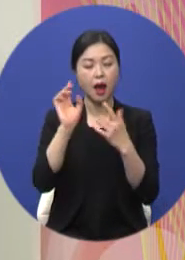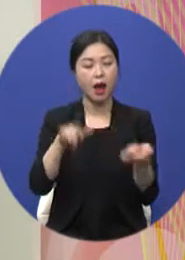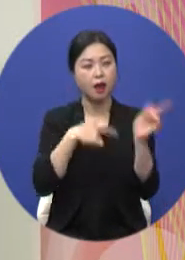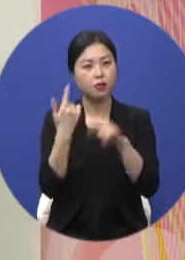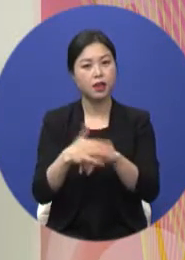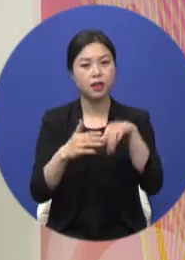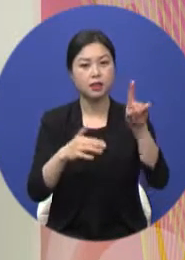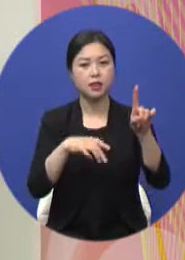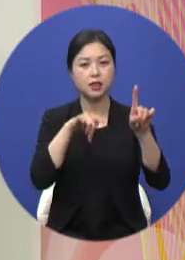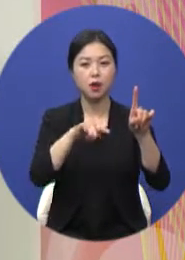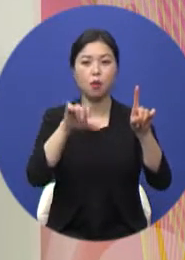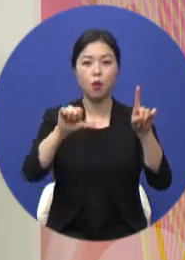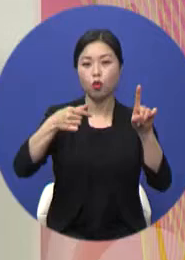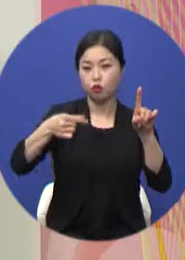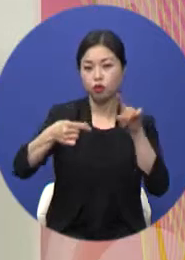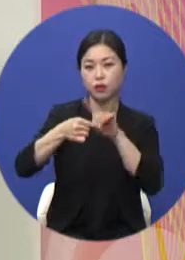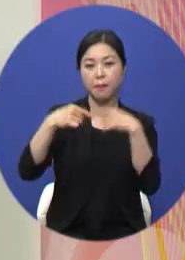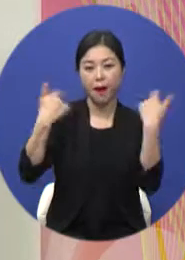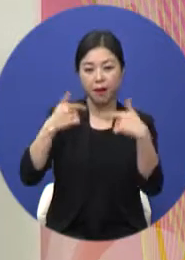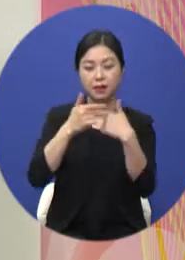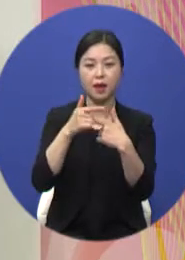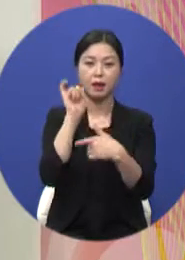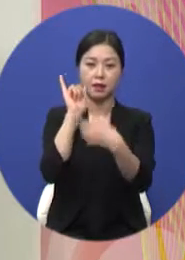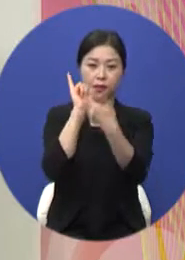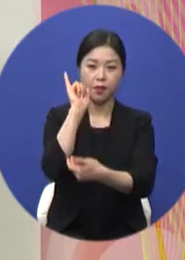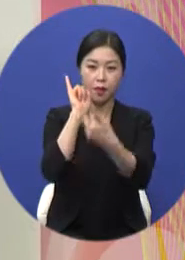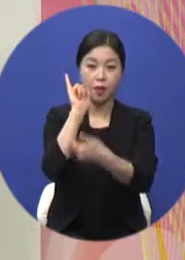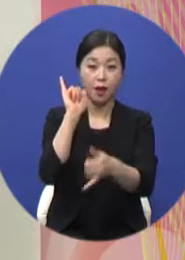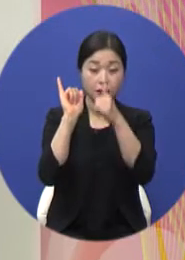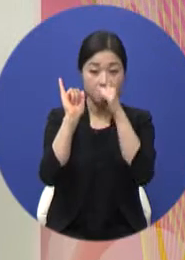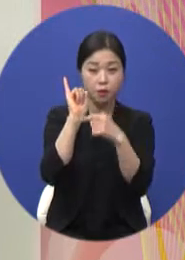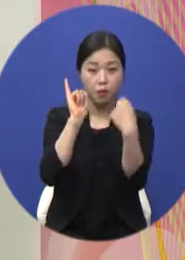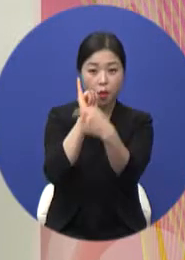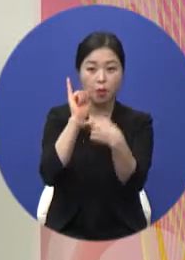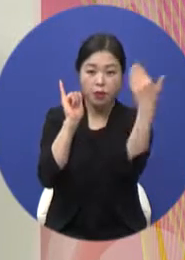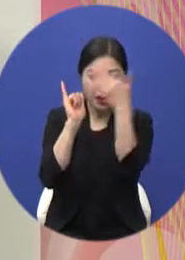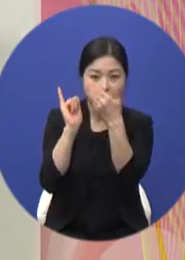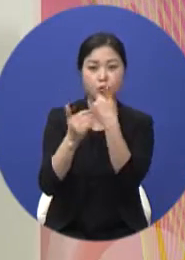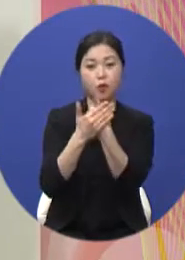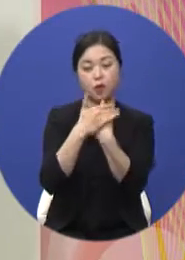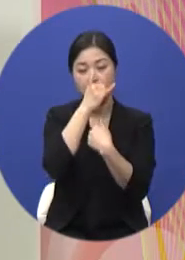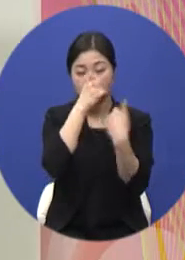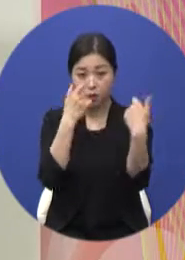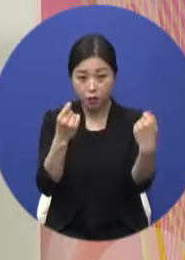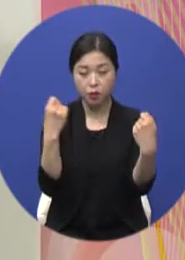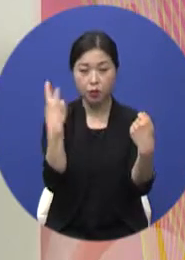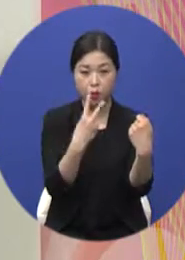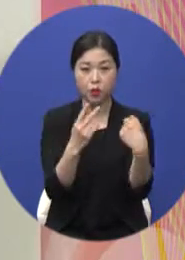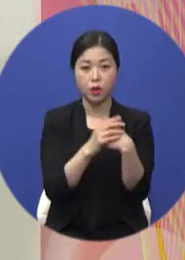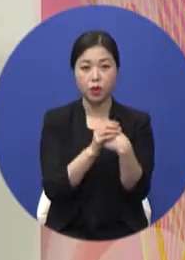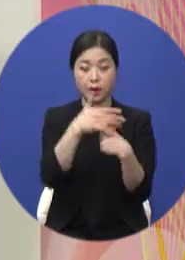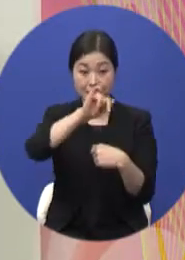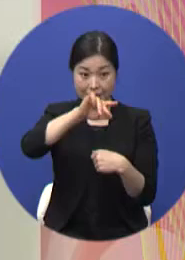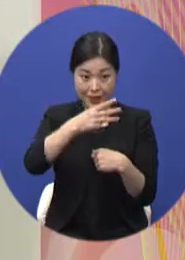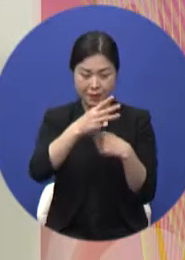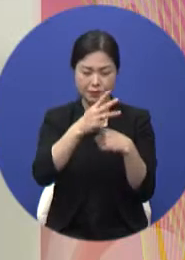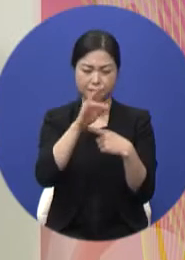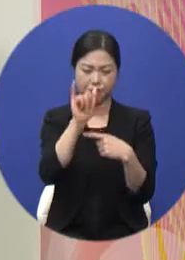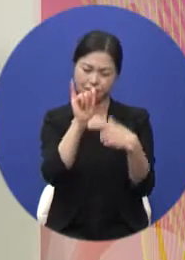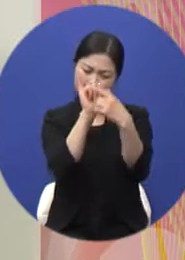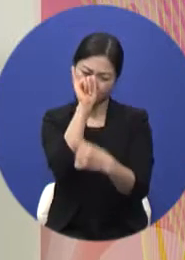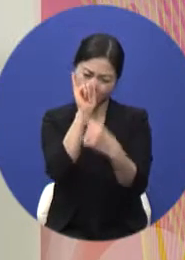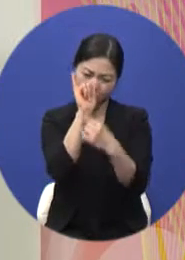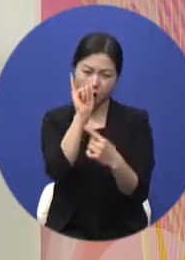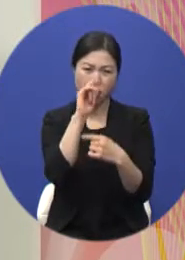매일같이 분비가 돼요. 그래서 그것이 질강내를 갖다가 세척해 주는 역할을 하고 우리 몸 질 속에 이제 우리가 지저분한 걸